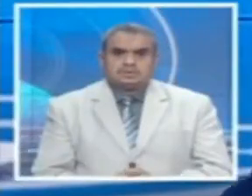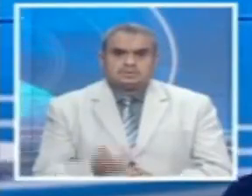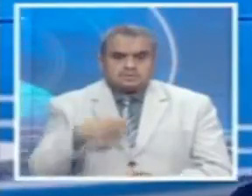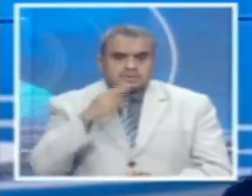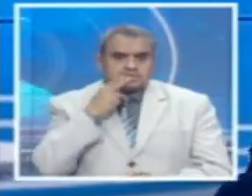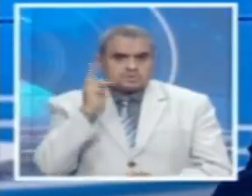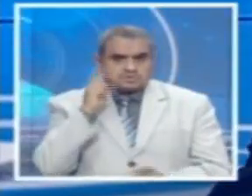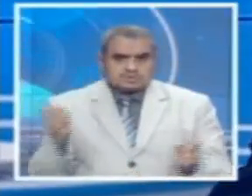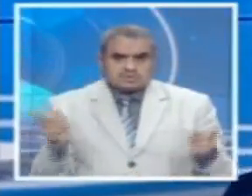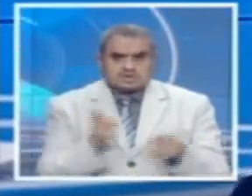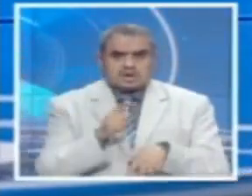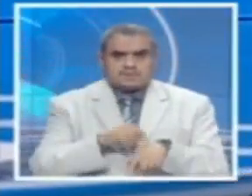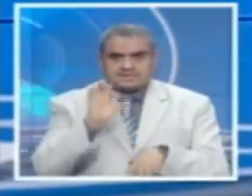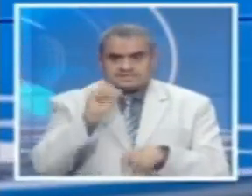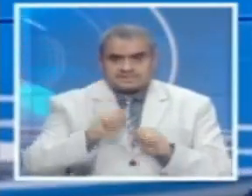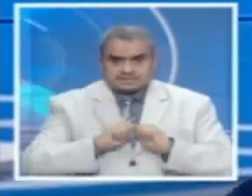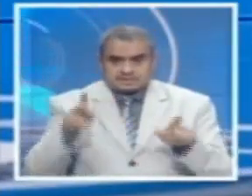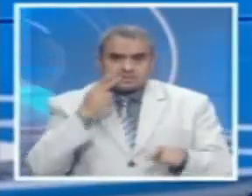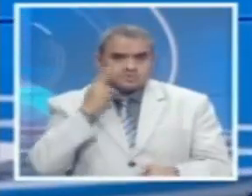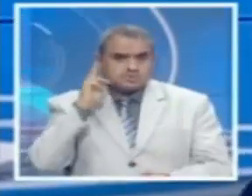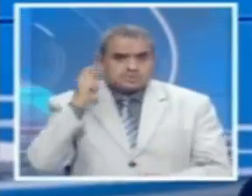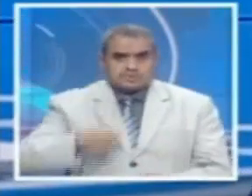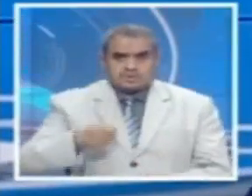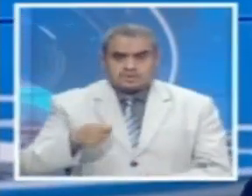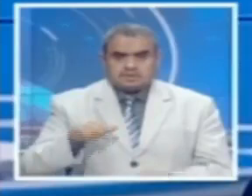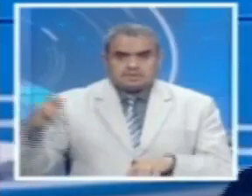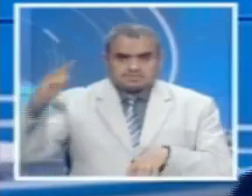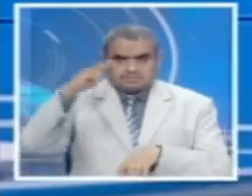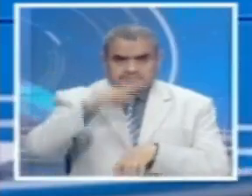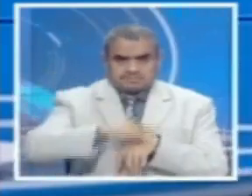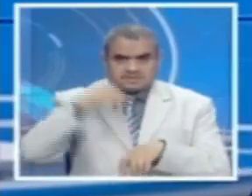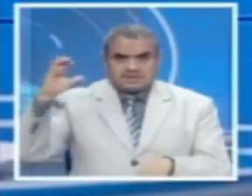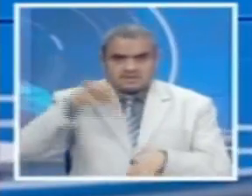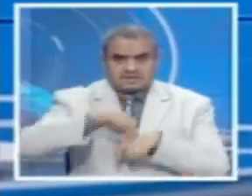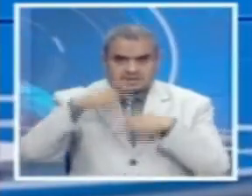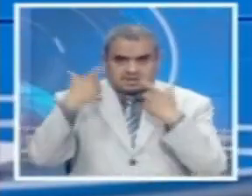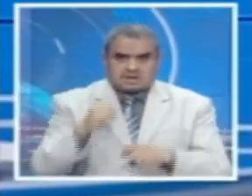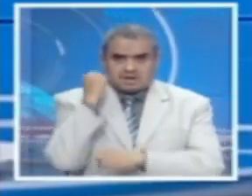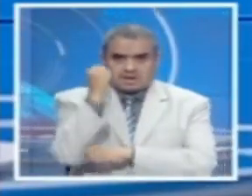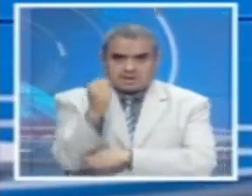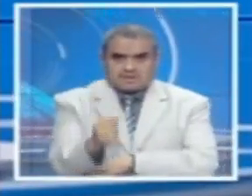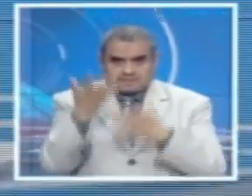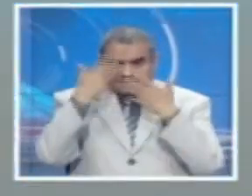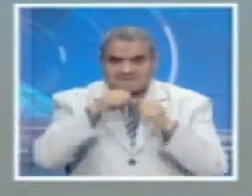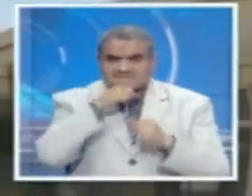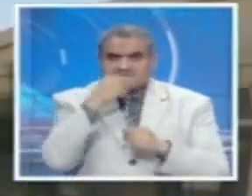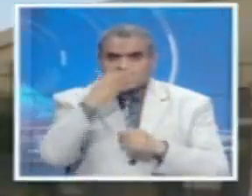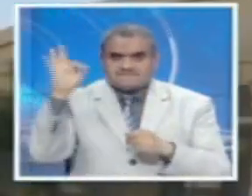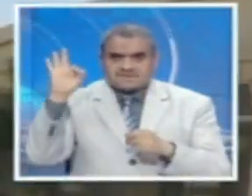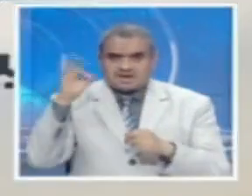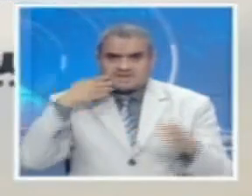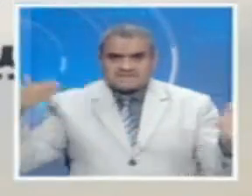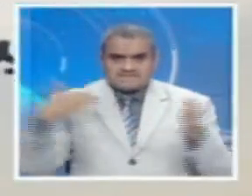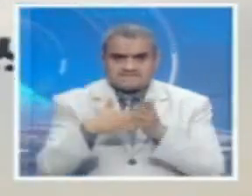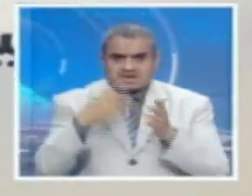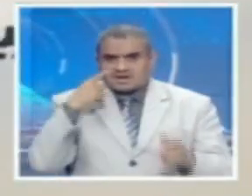سيدات وسادة، تاسعة صباحا لكم التحية. عاد الرئيس عبد الفتاح السيسي إلى أرض الوطن قادما من العاصمة الفرنسية باريس